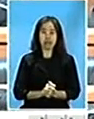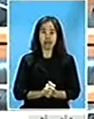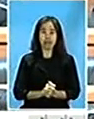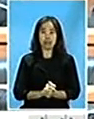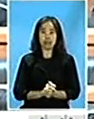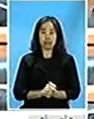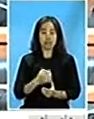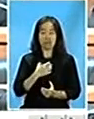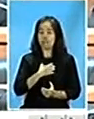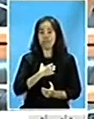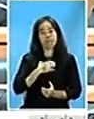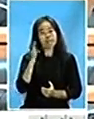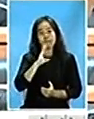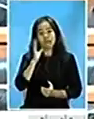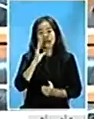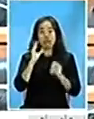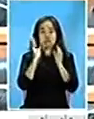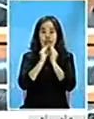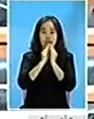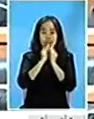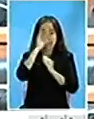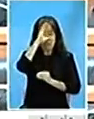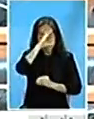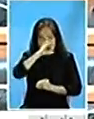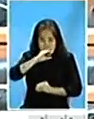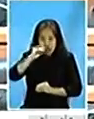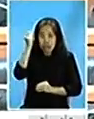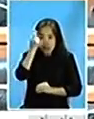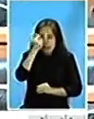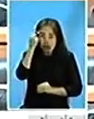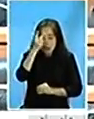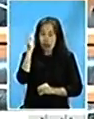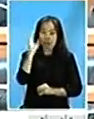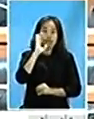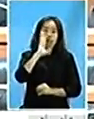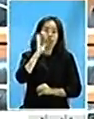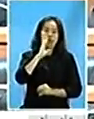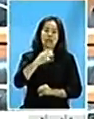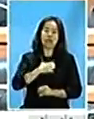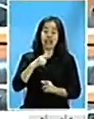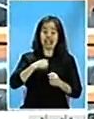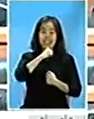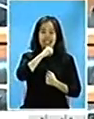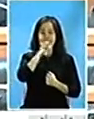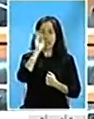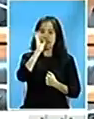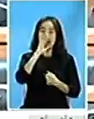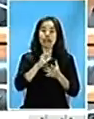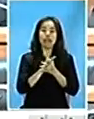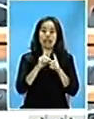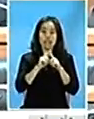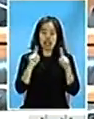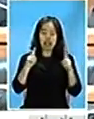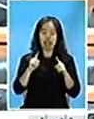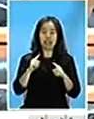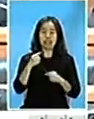ไม่ประสงค์ที่จะให้ประชุมกันไปดึกดื่นจนกระทั่งตีหนึ่งตีสองไม่ใช่ขี้เกียจไม่อยากประชุมนะครับแต่ว่าเ